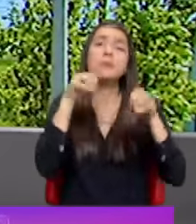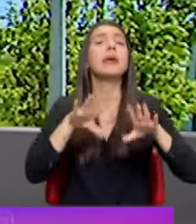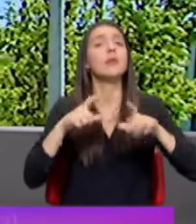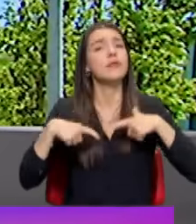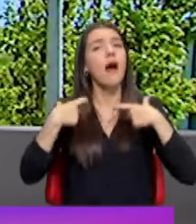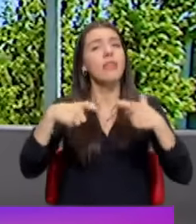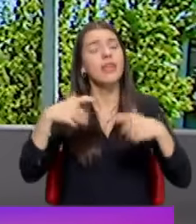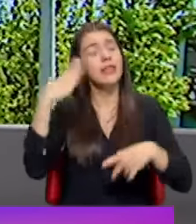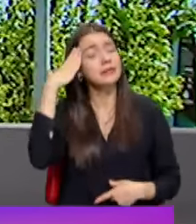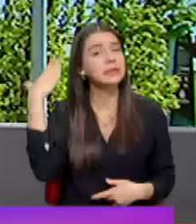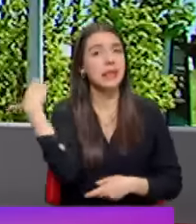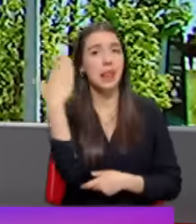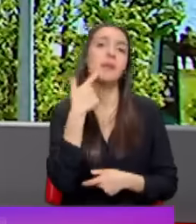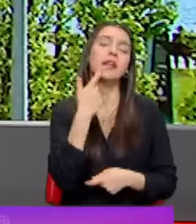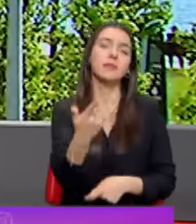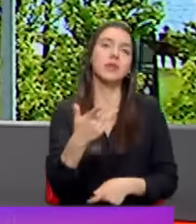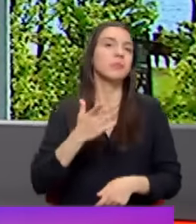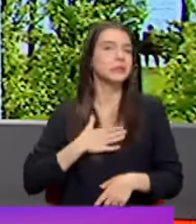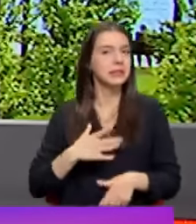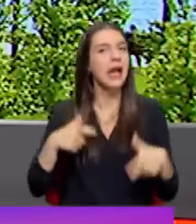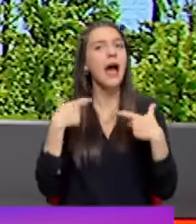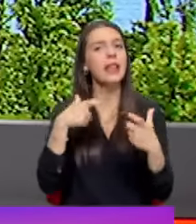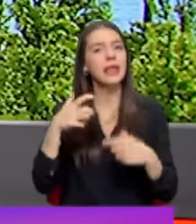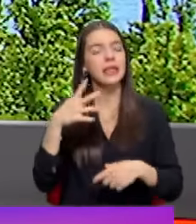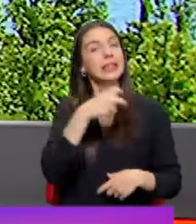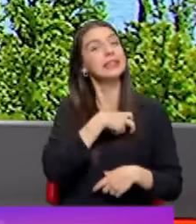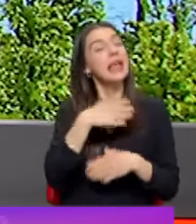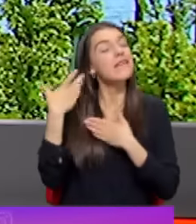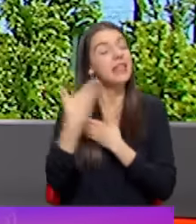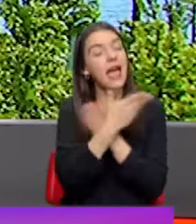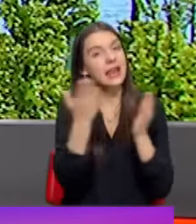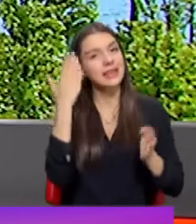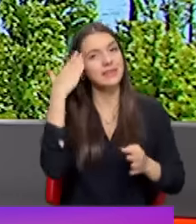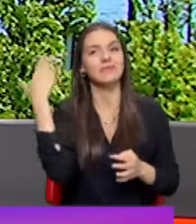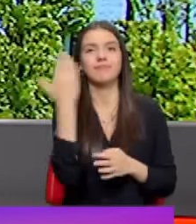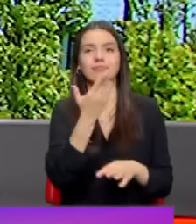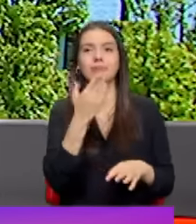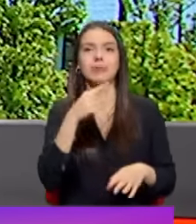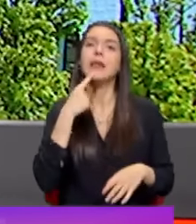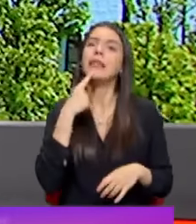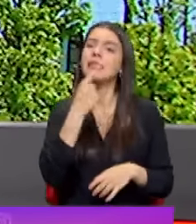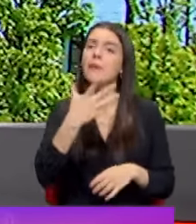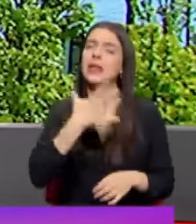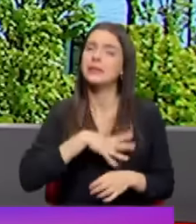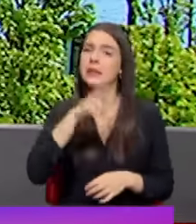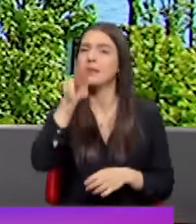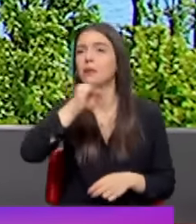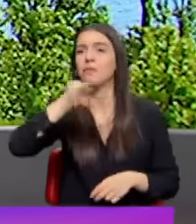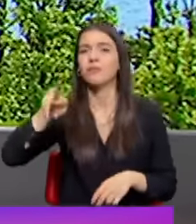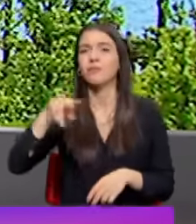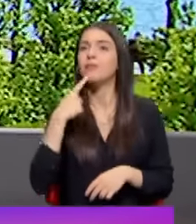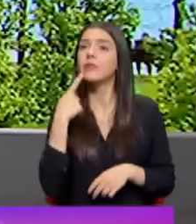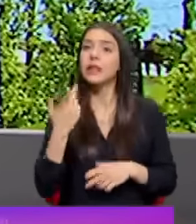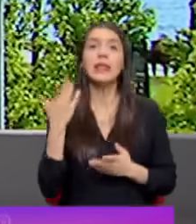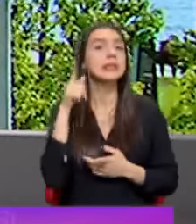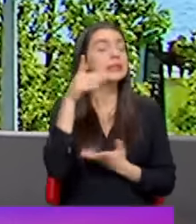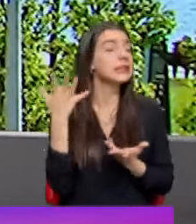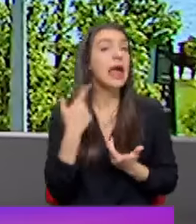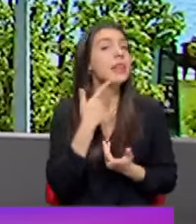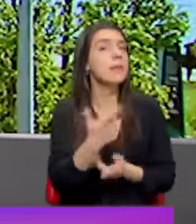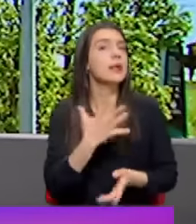demiş. Bizden de Hatay'a sevgiler efendim. Demek istediğim başlığını attık bu sabah. Ne demek istediğinizi merak ediyoruz.